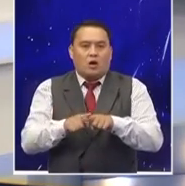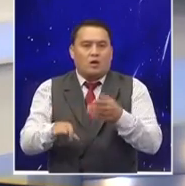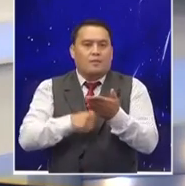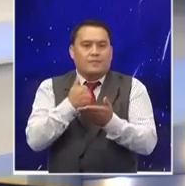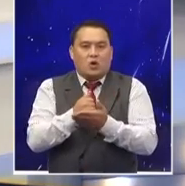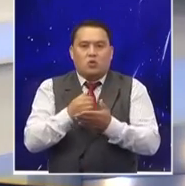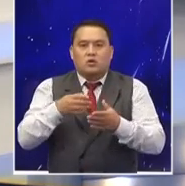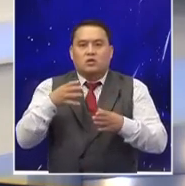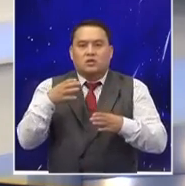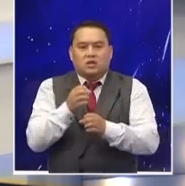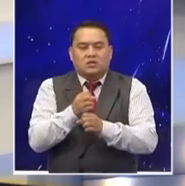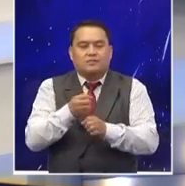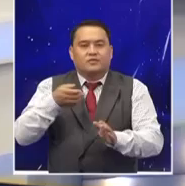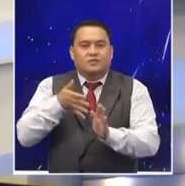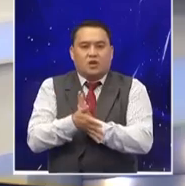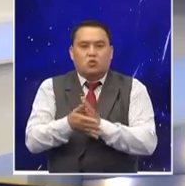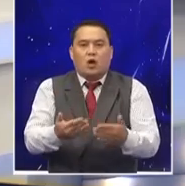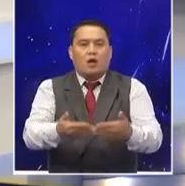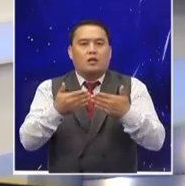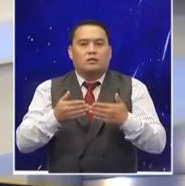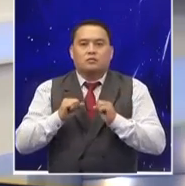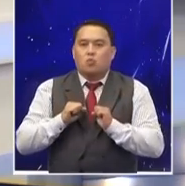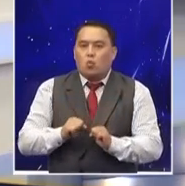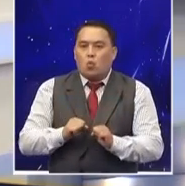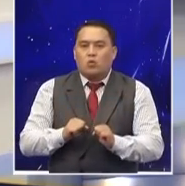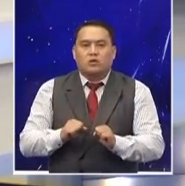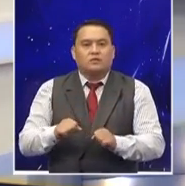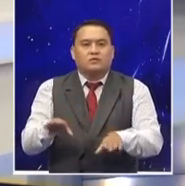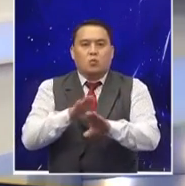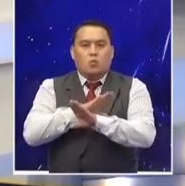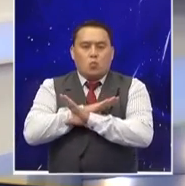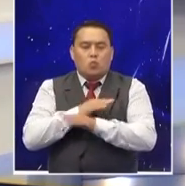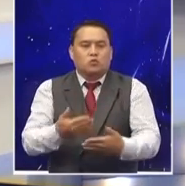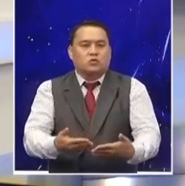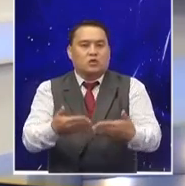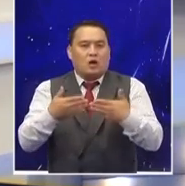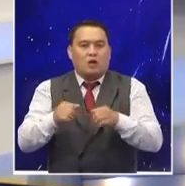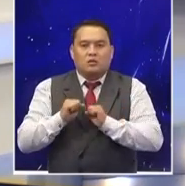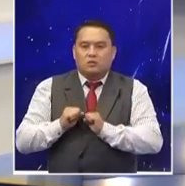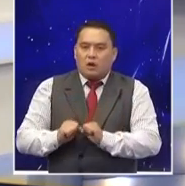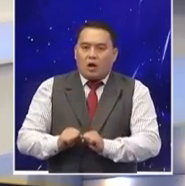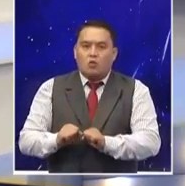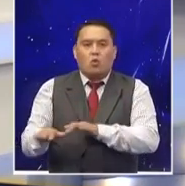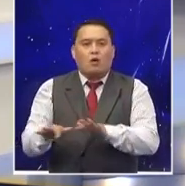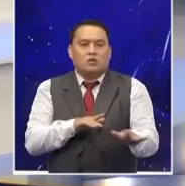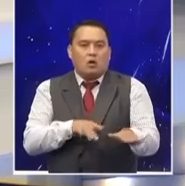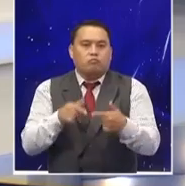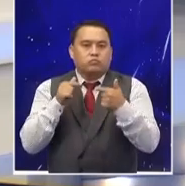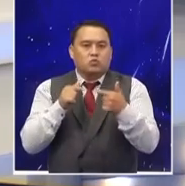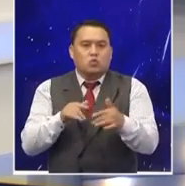минимизировать распространение вируса и прежде всего свести к нулю смертность потому в процессе рабочего совещания ходе